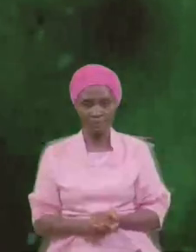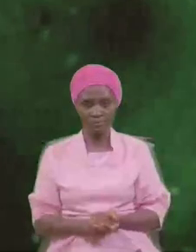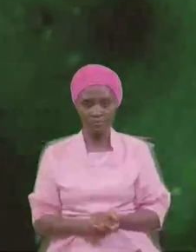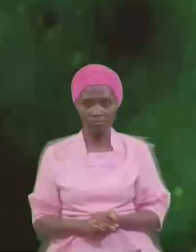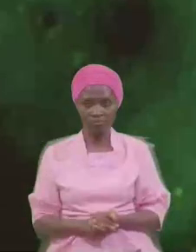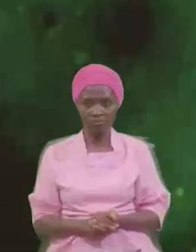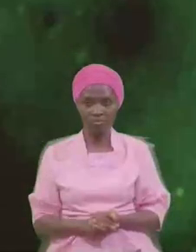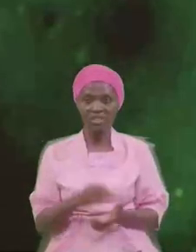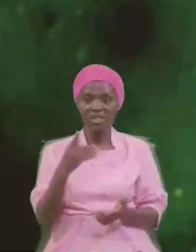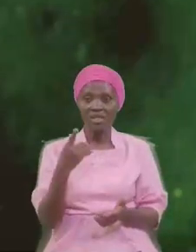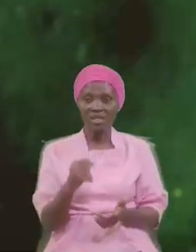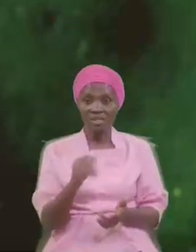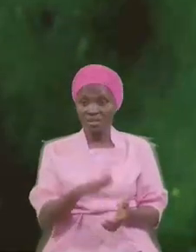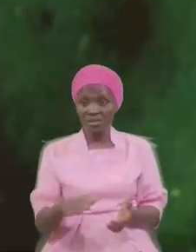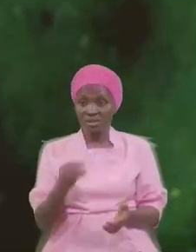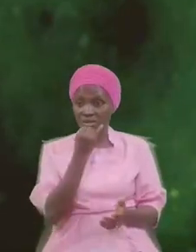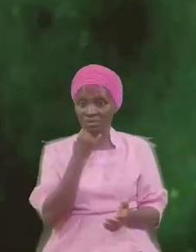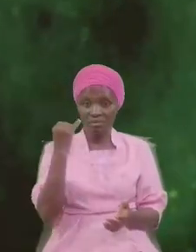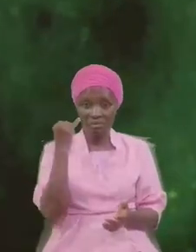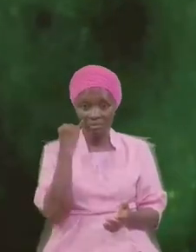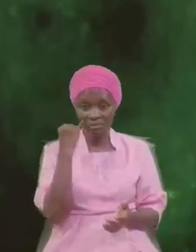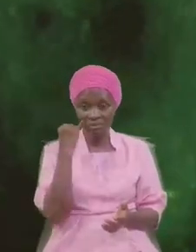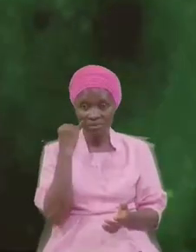Malheureusement, les enfants d'Israël ne savaient pas.